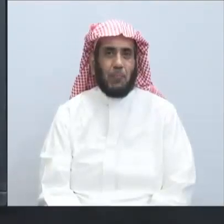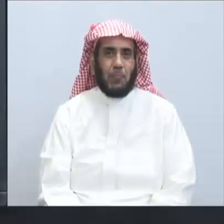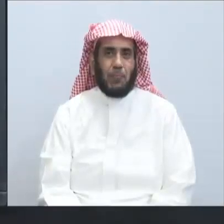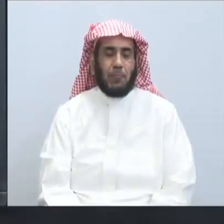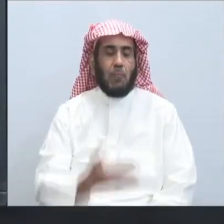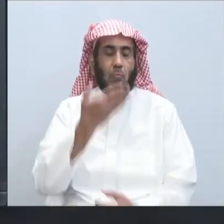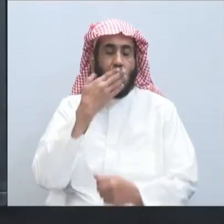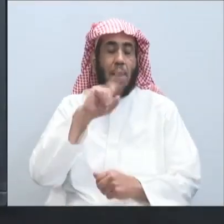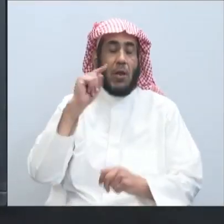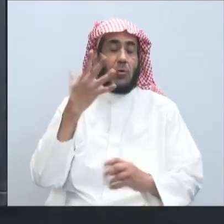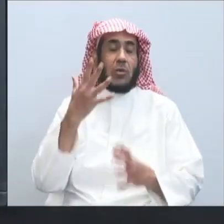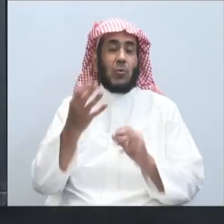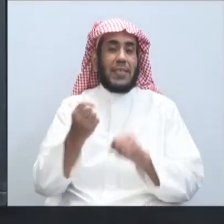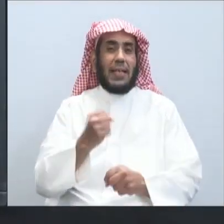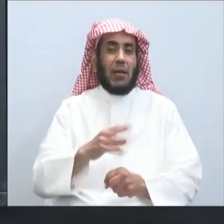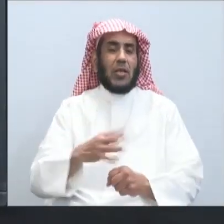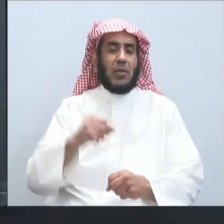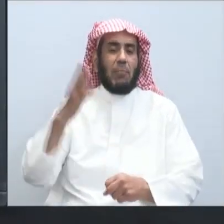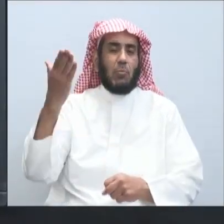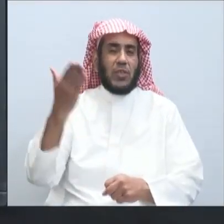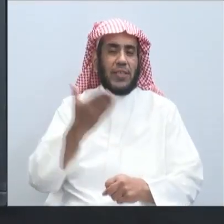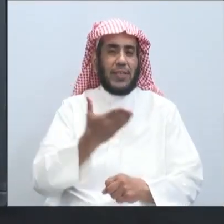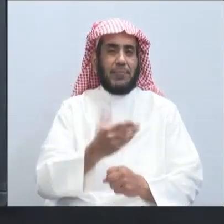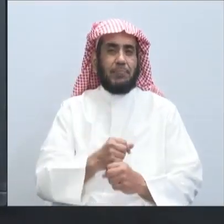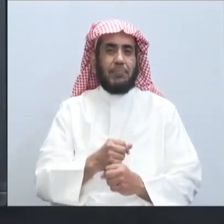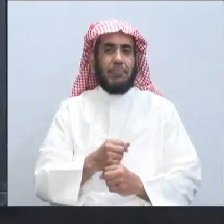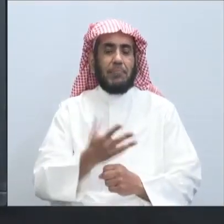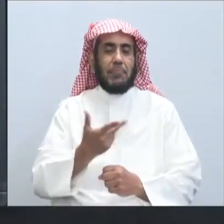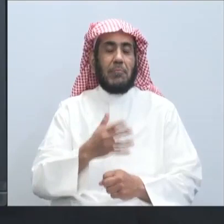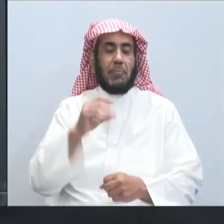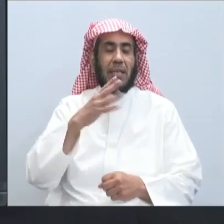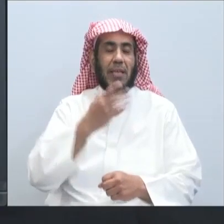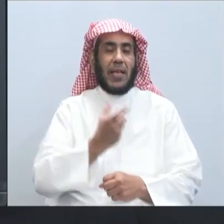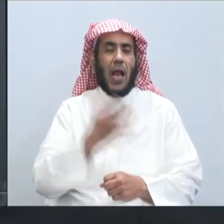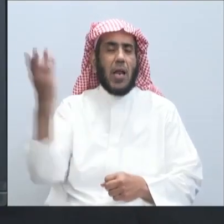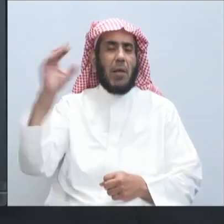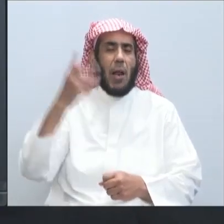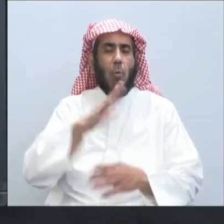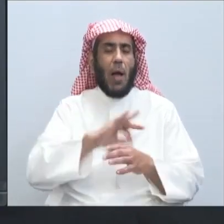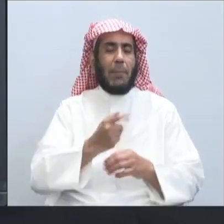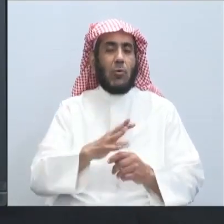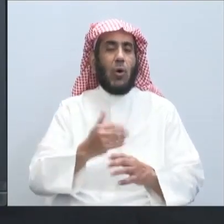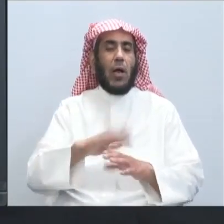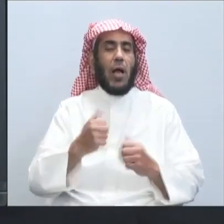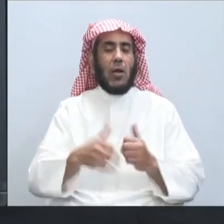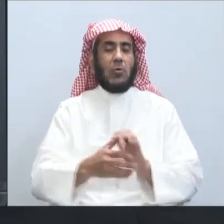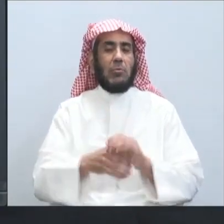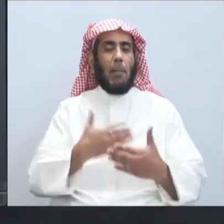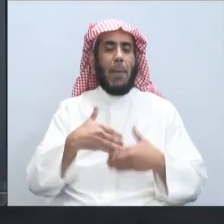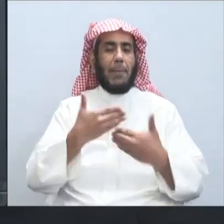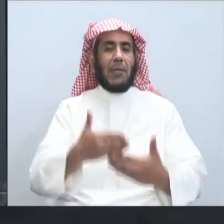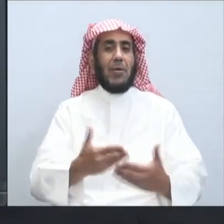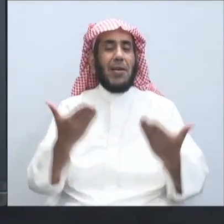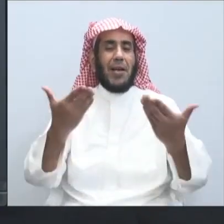الحمد لله والصلاه والسلام على اشرف الانبياء والمرسلين نبينا محمد واله وصحبه اجمعين اما بعد